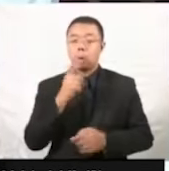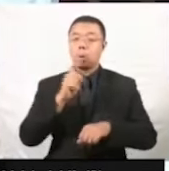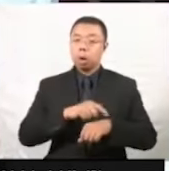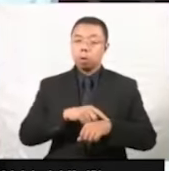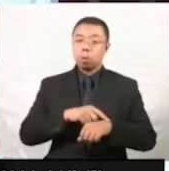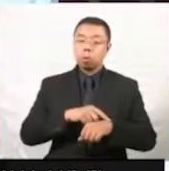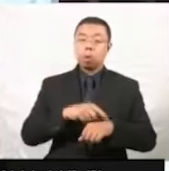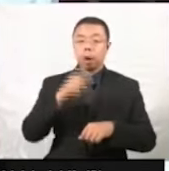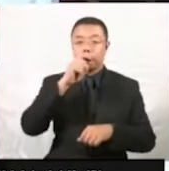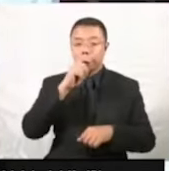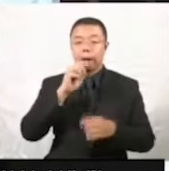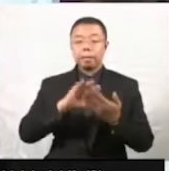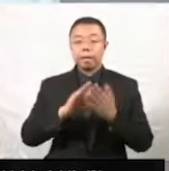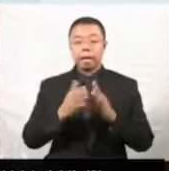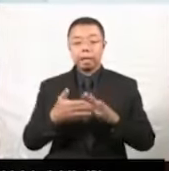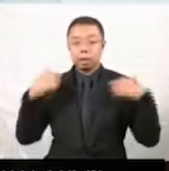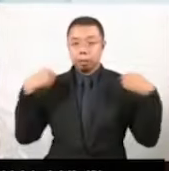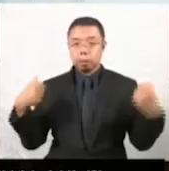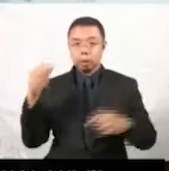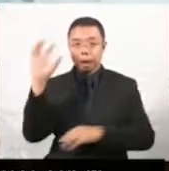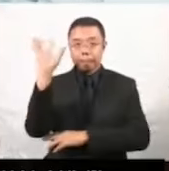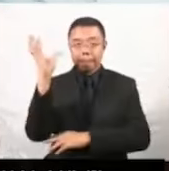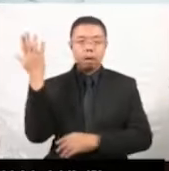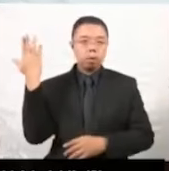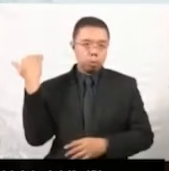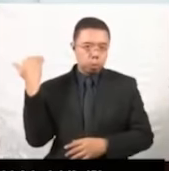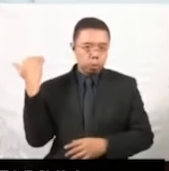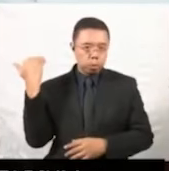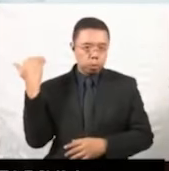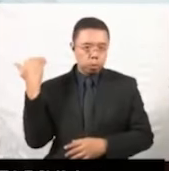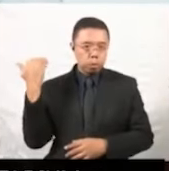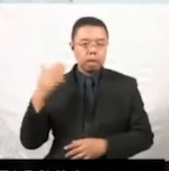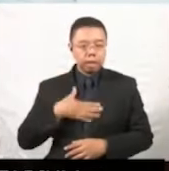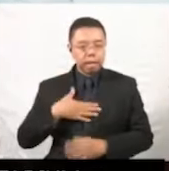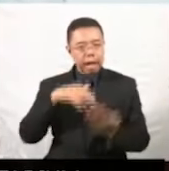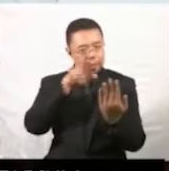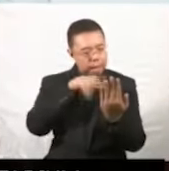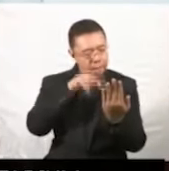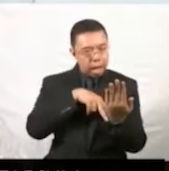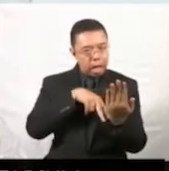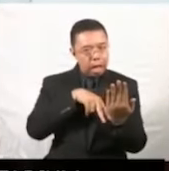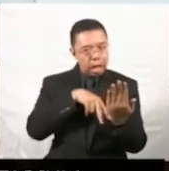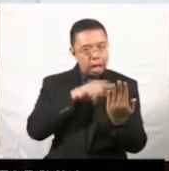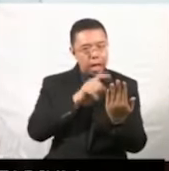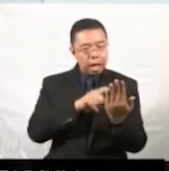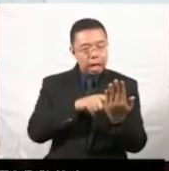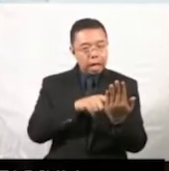ketika Bapak menjabat sebagai gubernur di Banten saya membaca di